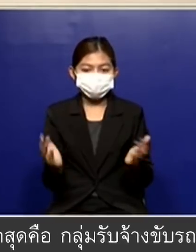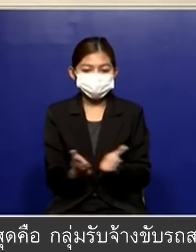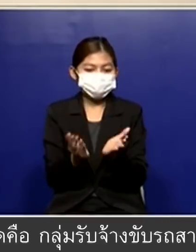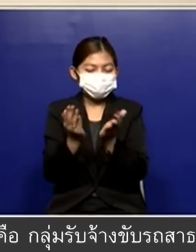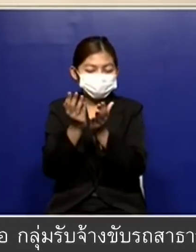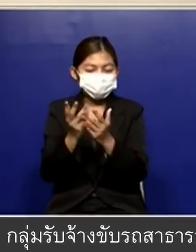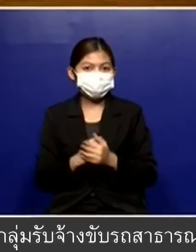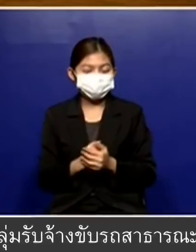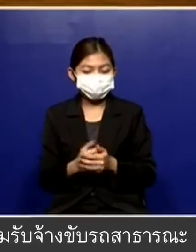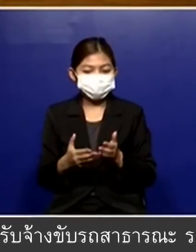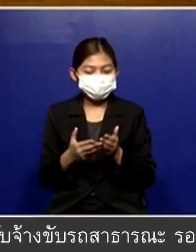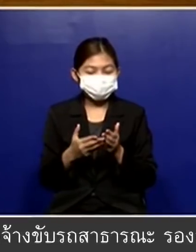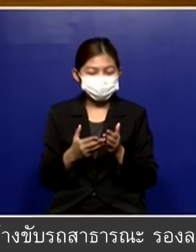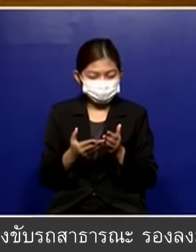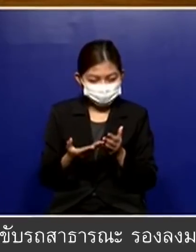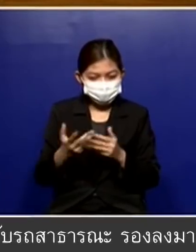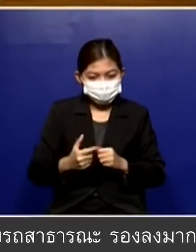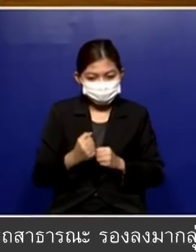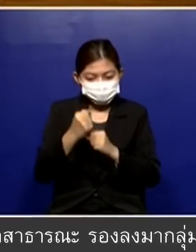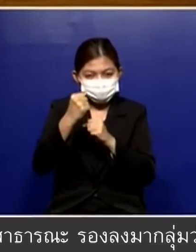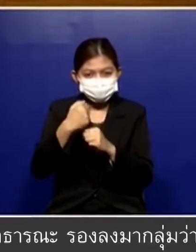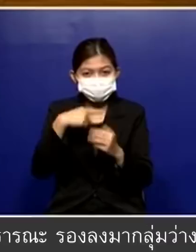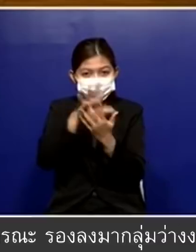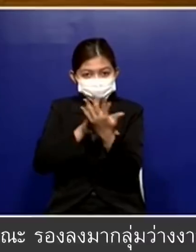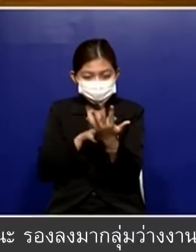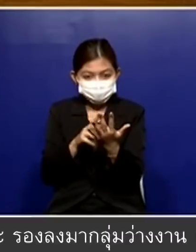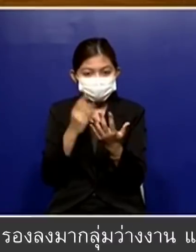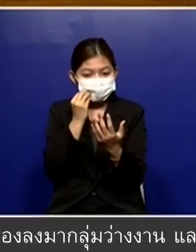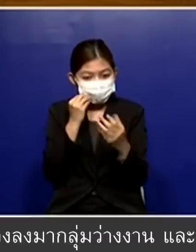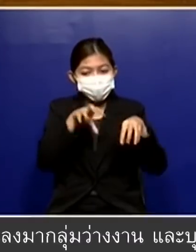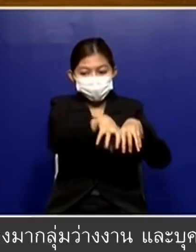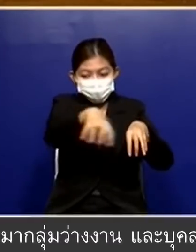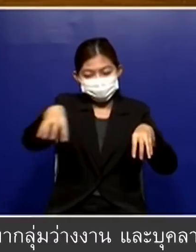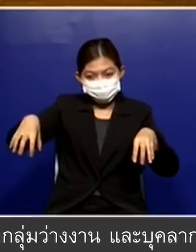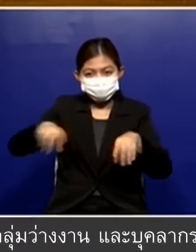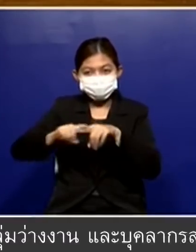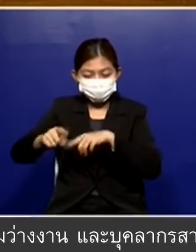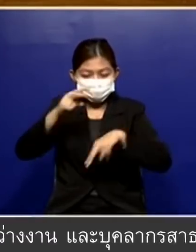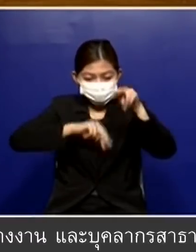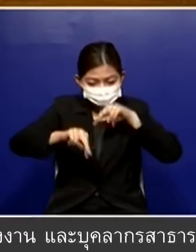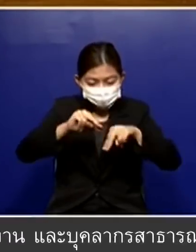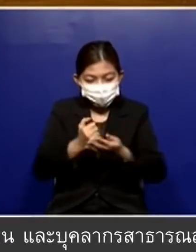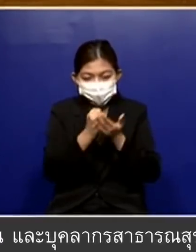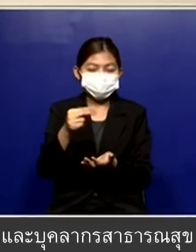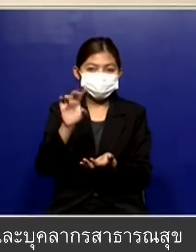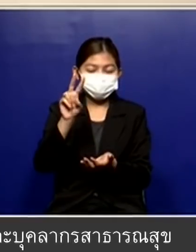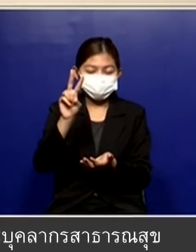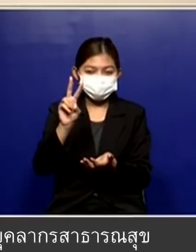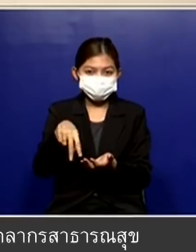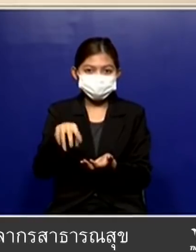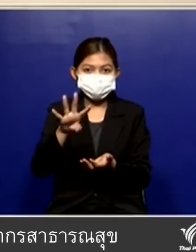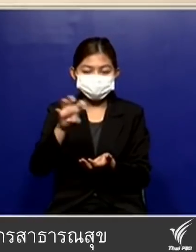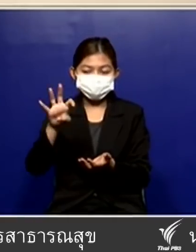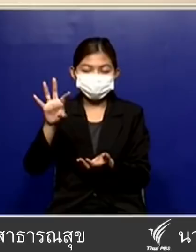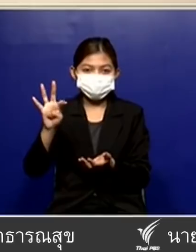าจะมีการพูดคุยกันถึงขั้นที่ก่อนหน้านี้เนี่ยมีกระแสวิพากษ์วิจารณ์จากบางกลุ่มบางฝักบางฝ่ายนั่นแหละถึงก